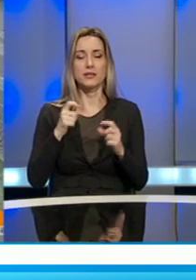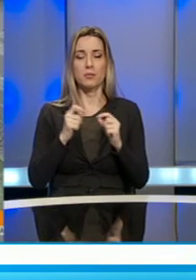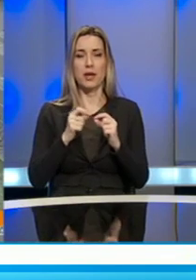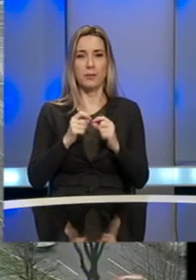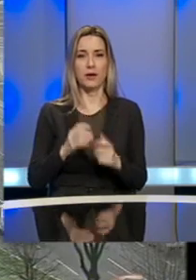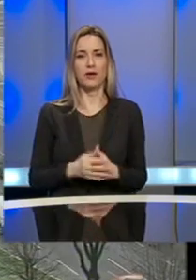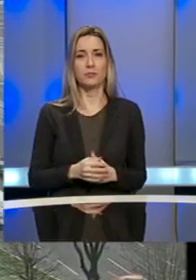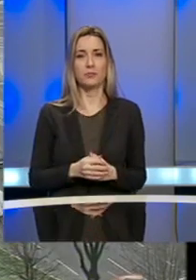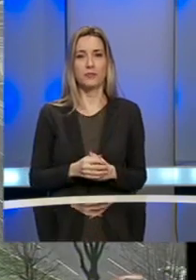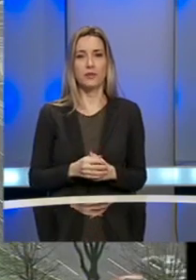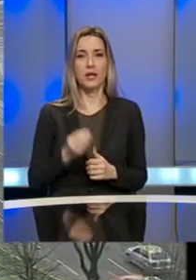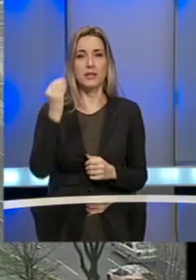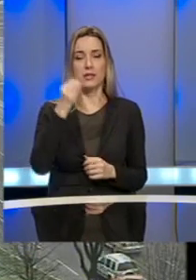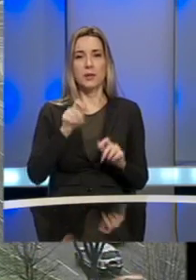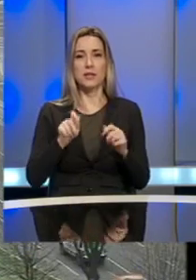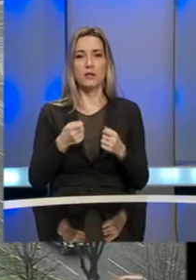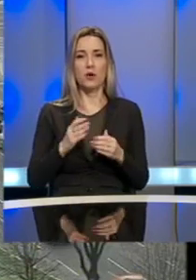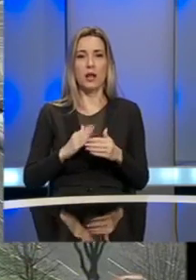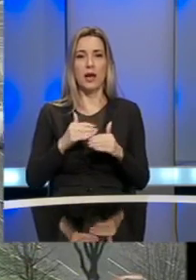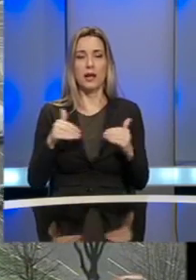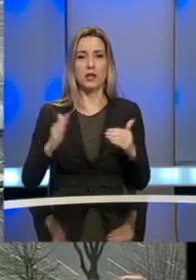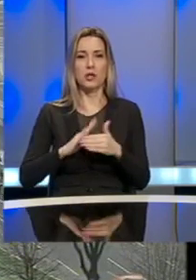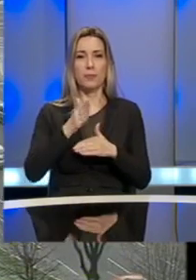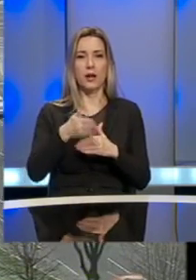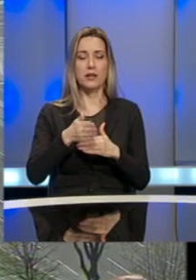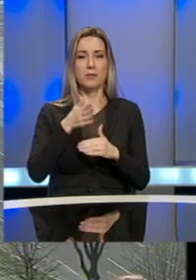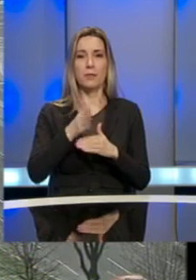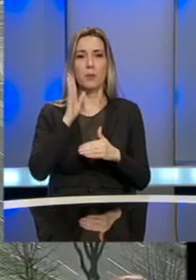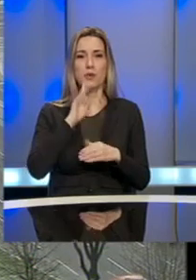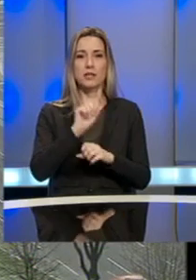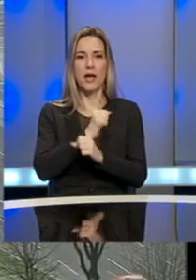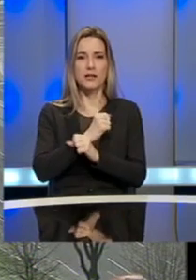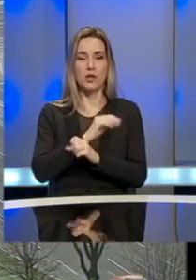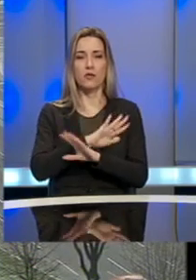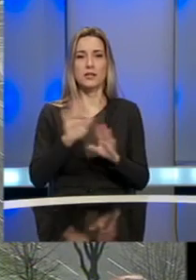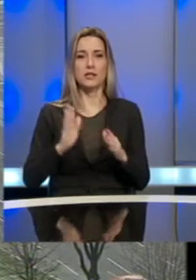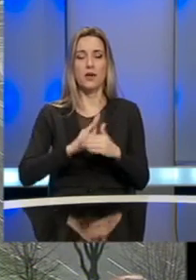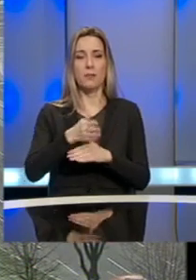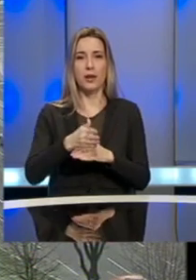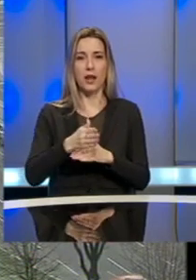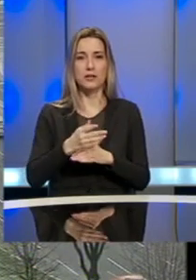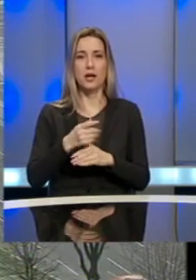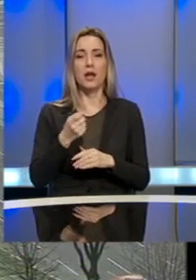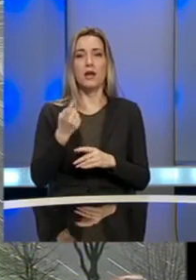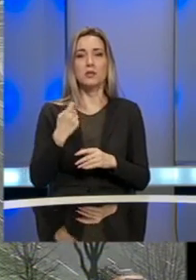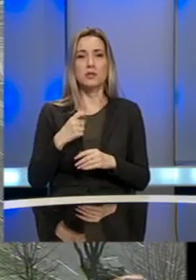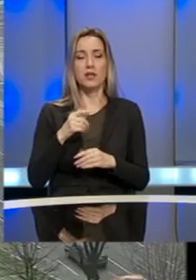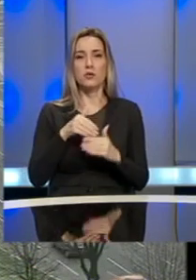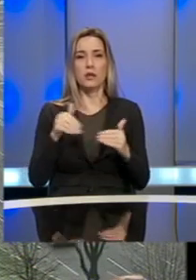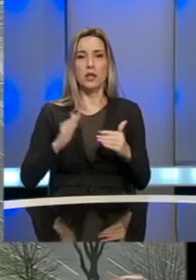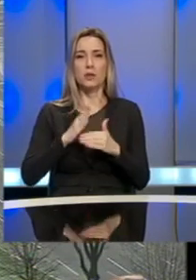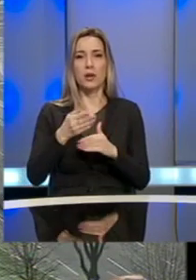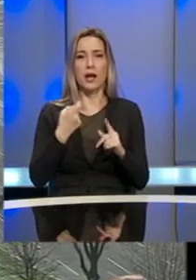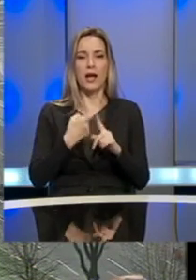Bihamka. Srbija je zatvorila granične prelaze prema Bosni i Hercegovini za sve prelaske. Izuzetak su granični